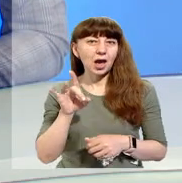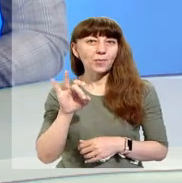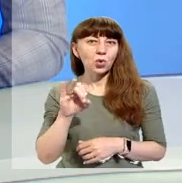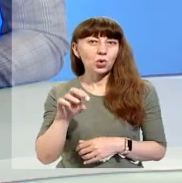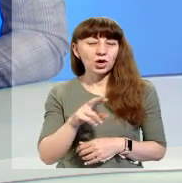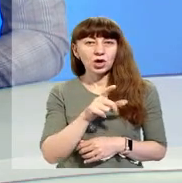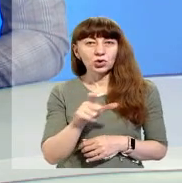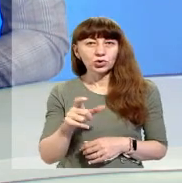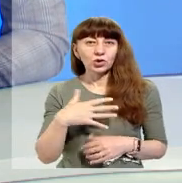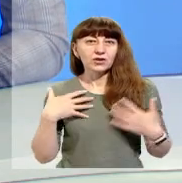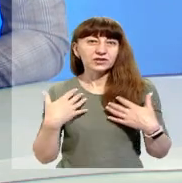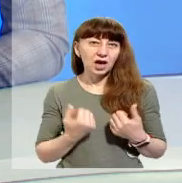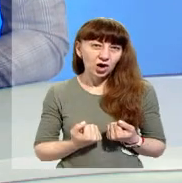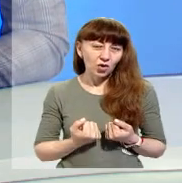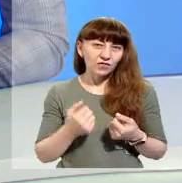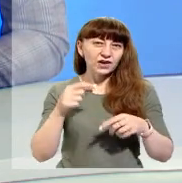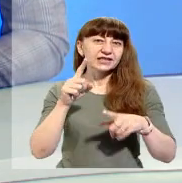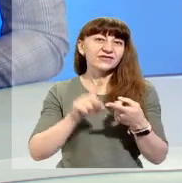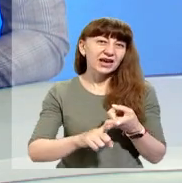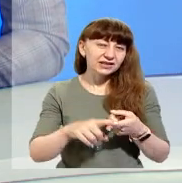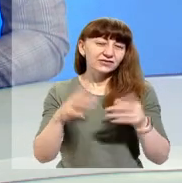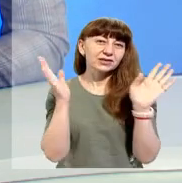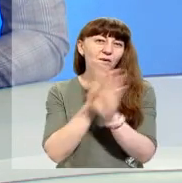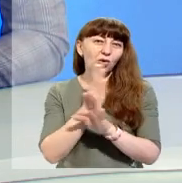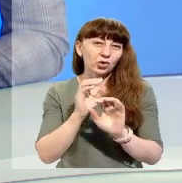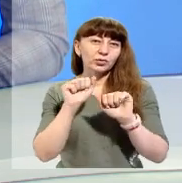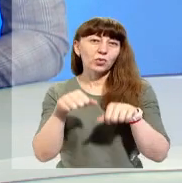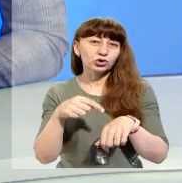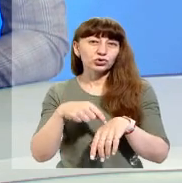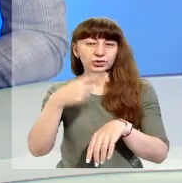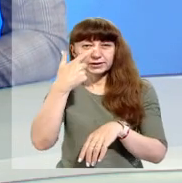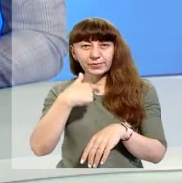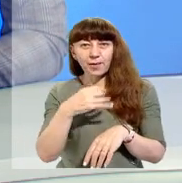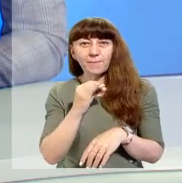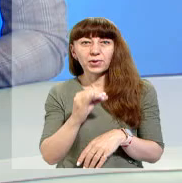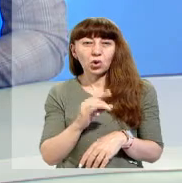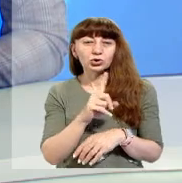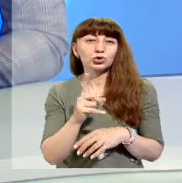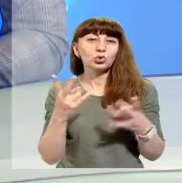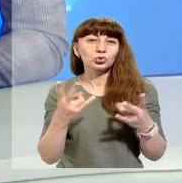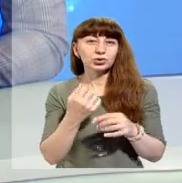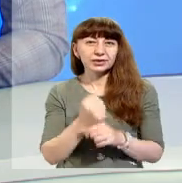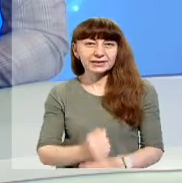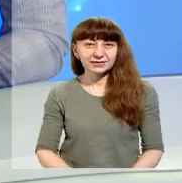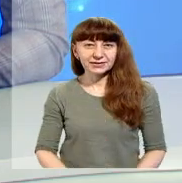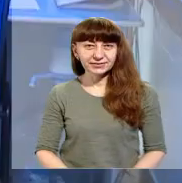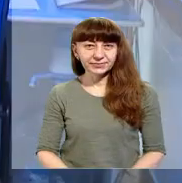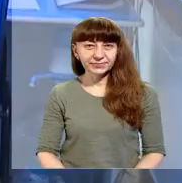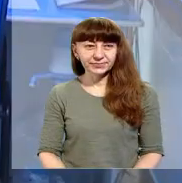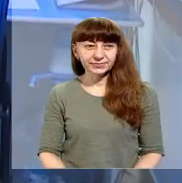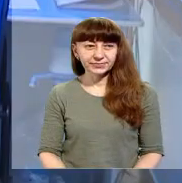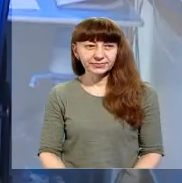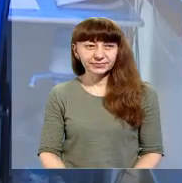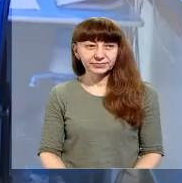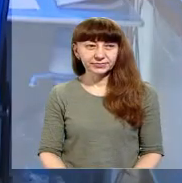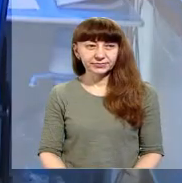сезіну мүмкін. Магнитті дауылдың салдарынан сақтану үшін не істеу қажет? Жауабын тілшіміздің бейнематериалынан білейік.